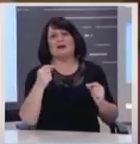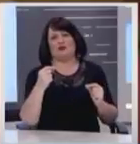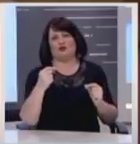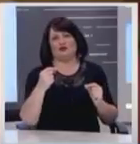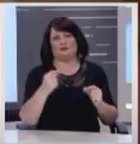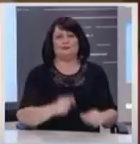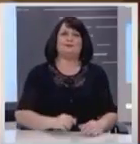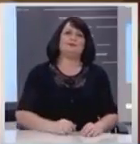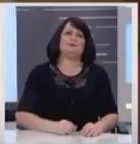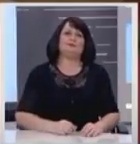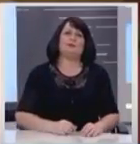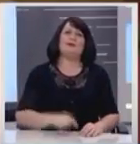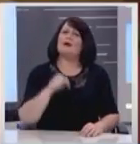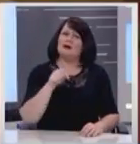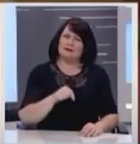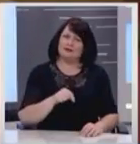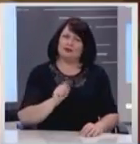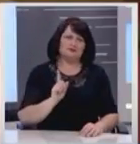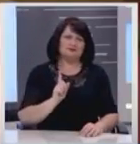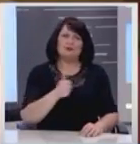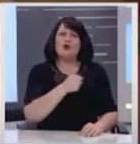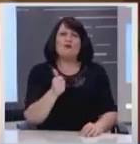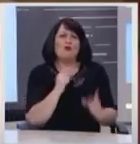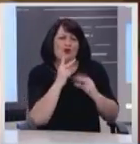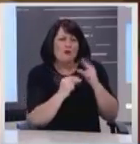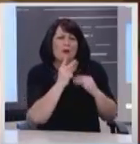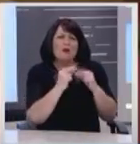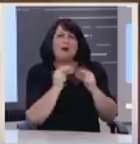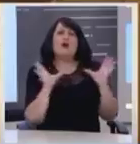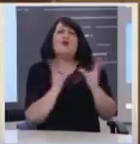Το γεγονός αυτό δεν περιορίζεται μόνο στις συνομιλίες για το Κυπριακό,